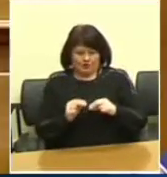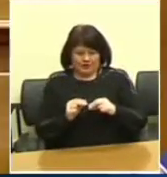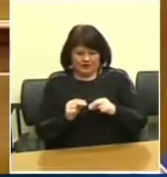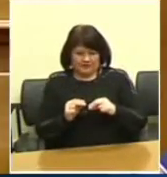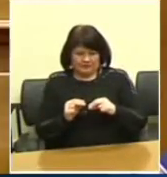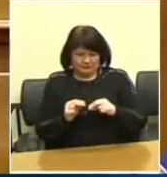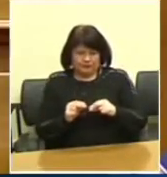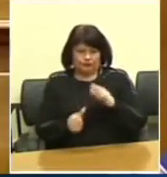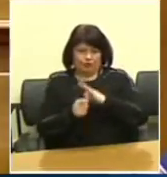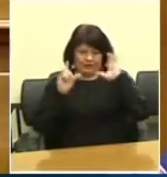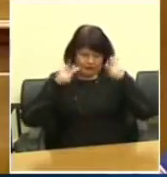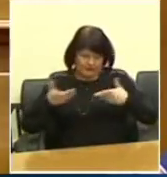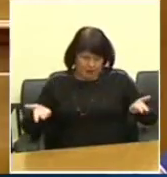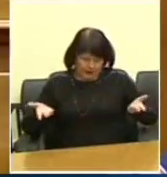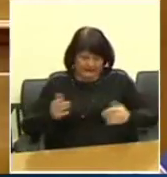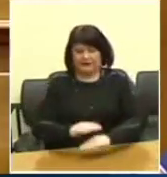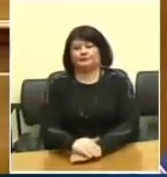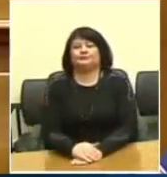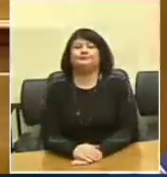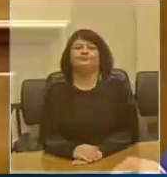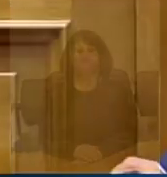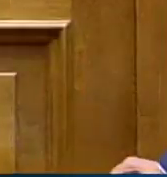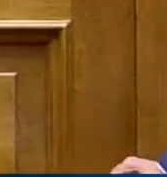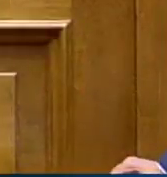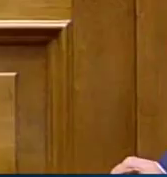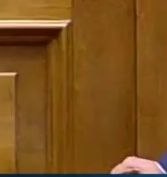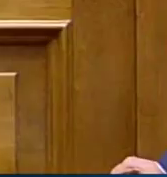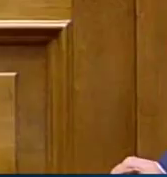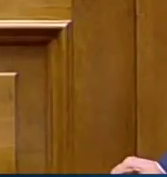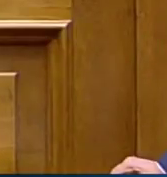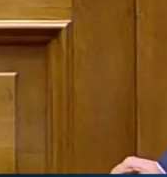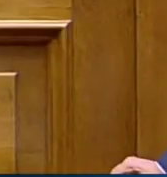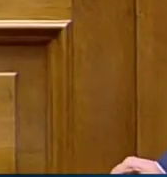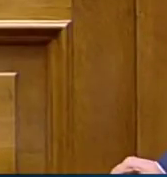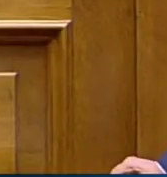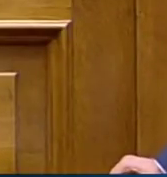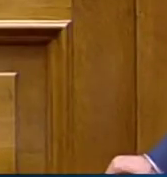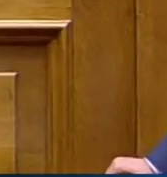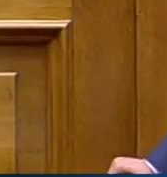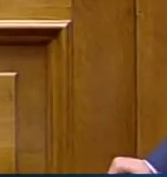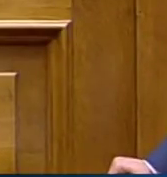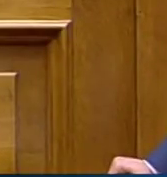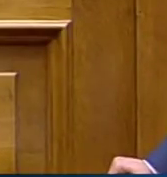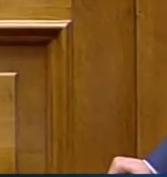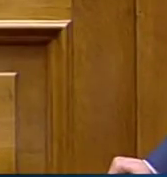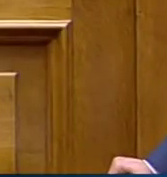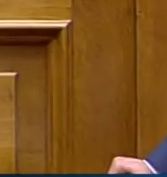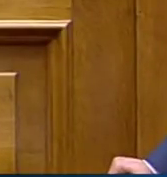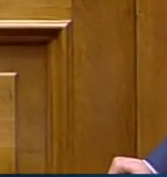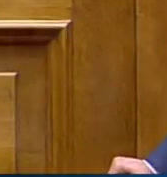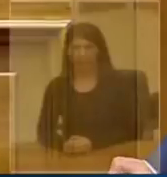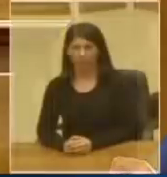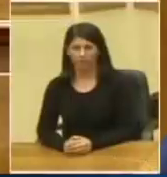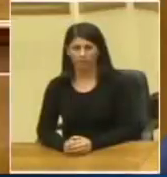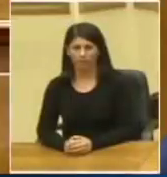τιμιγορία, επαναλαμβάνω, λειτουργεί ως ίστατο καταφύγιο, δηλαδή ως εξαίρεση στο γενικό κανόνα. Αλλά